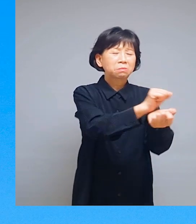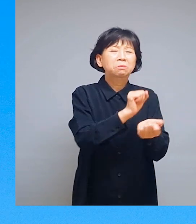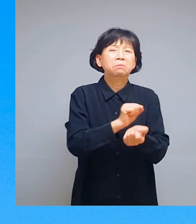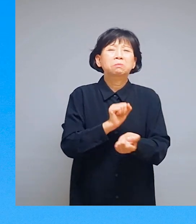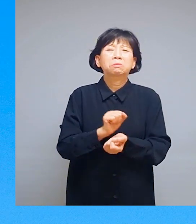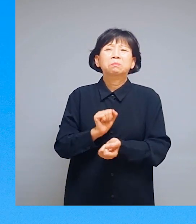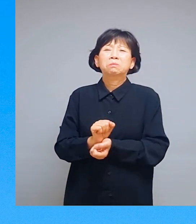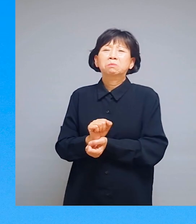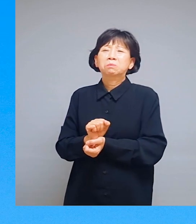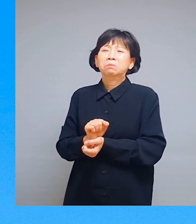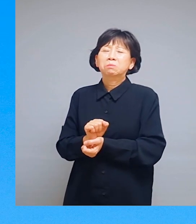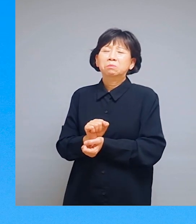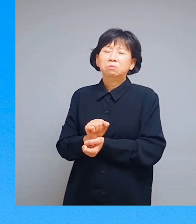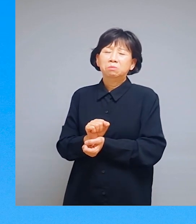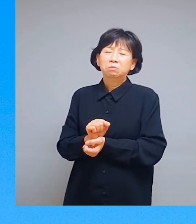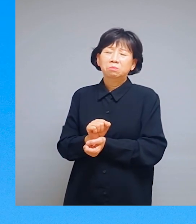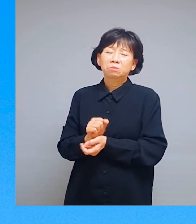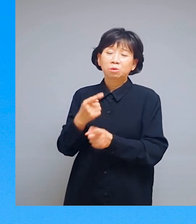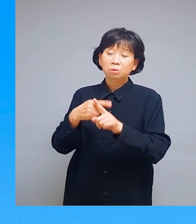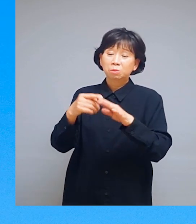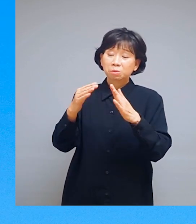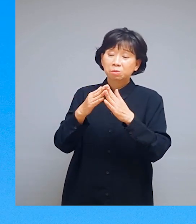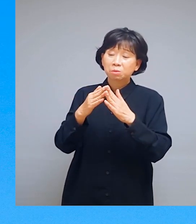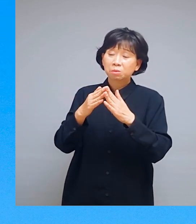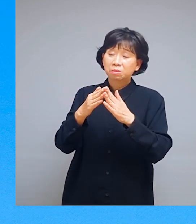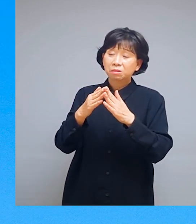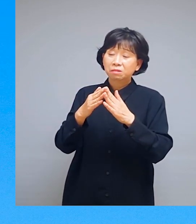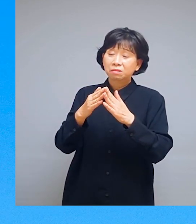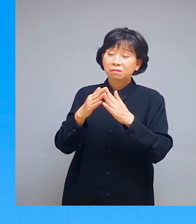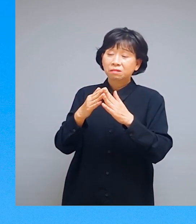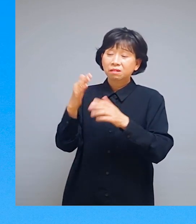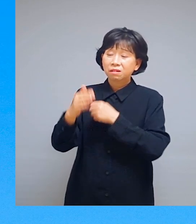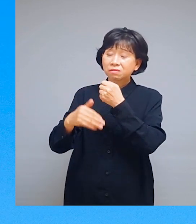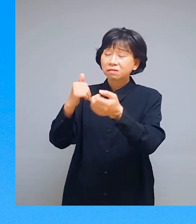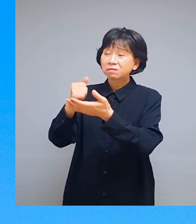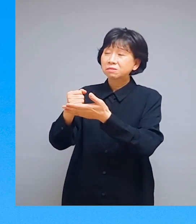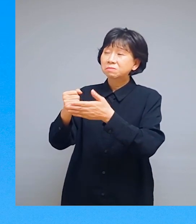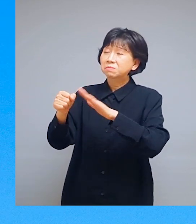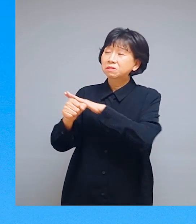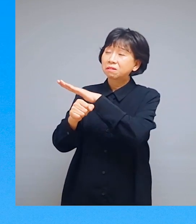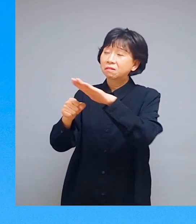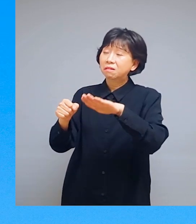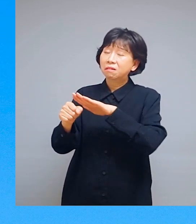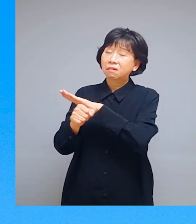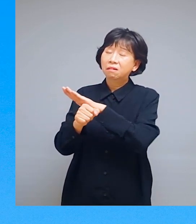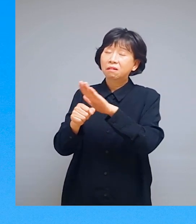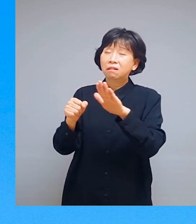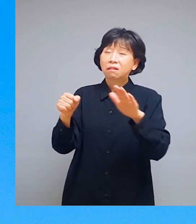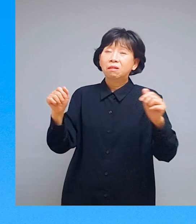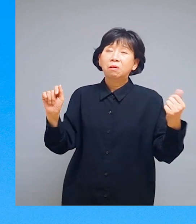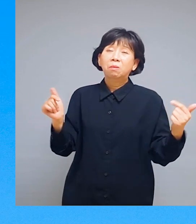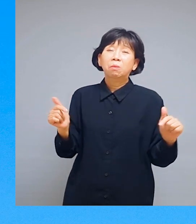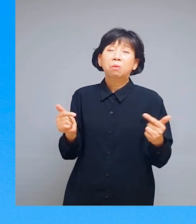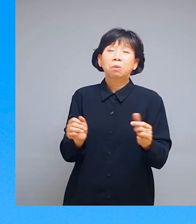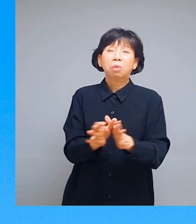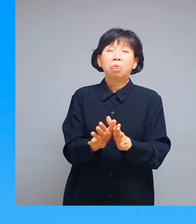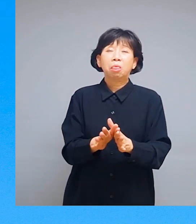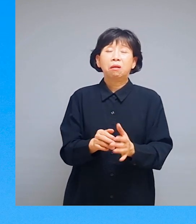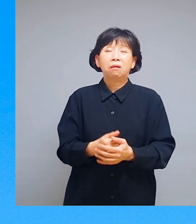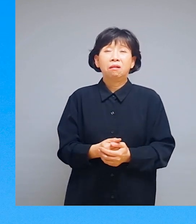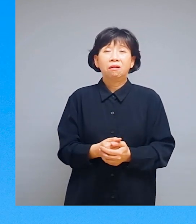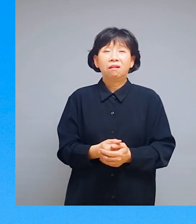교회 안에는 우리들도 하나님께 향한 그 사랑이 식어져 버린 모습이 때로는 목사인